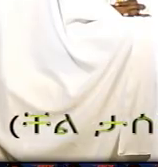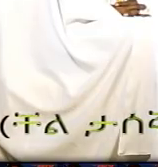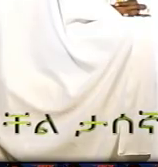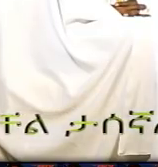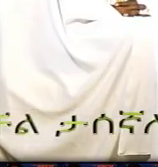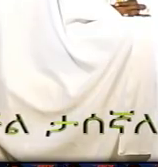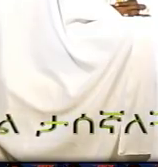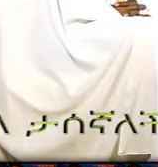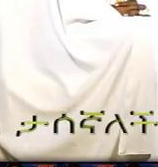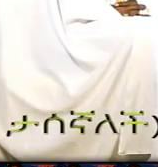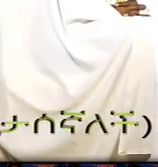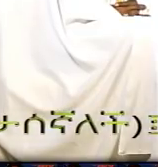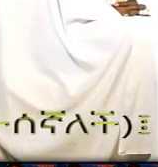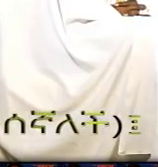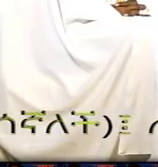ፍትወታ